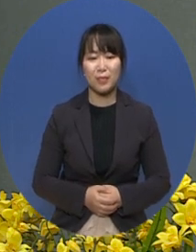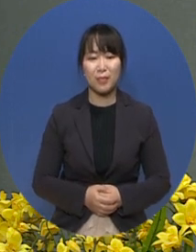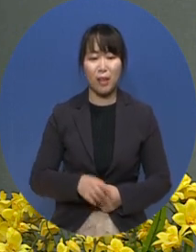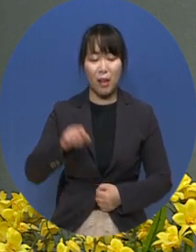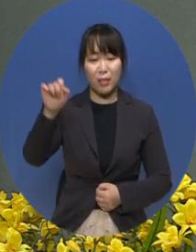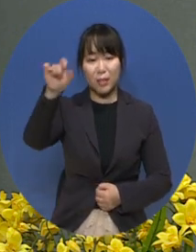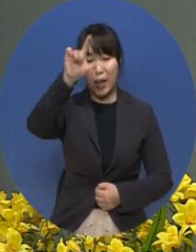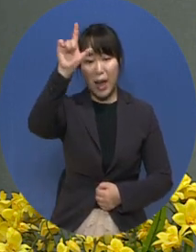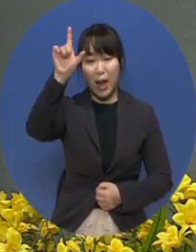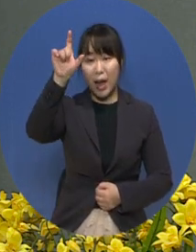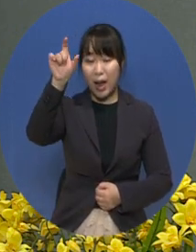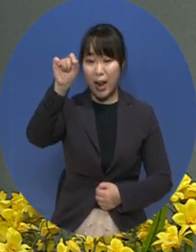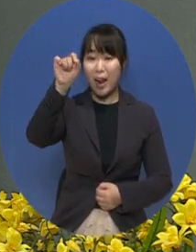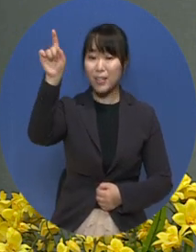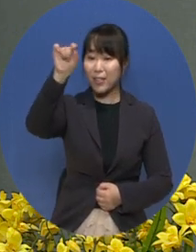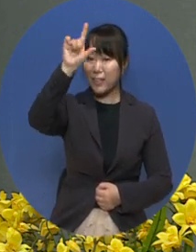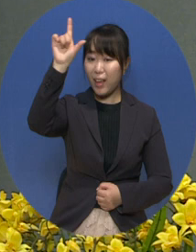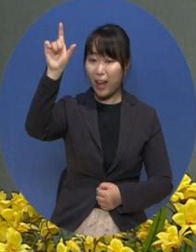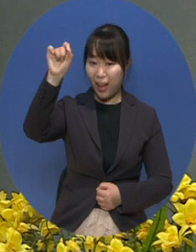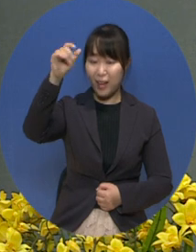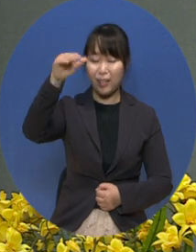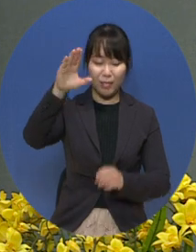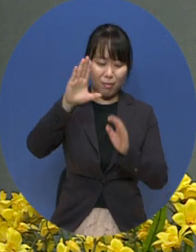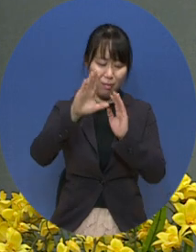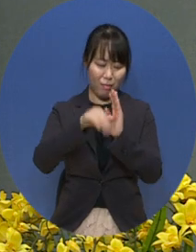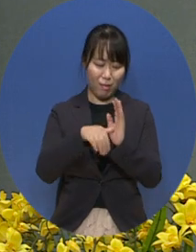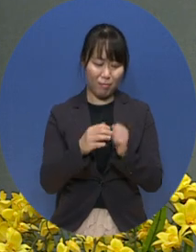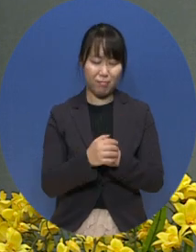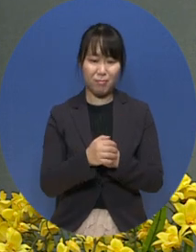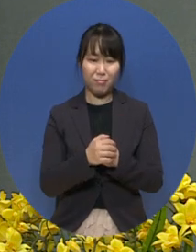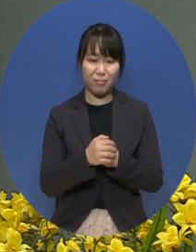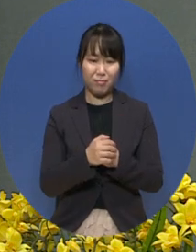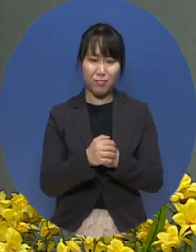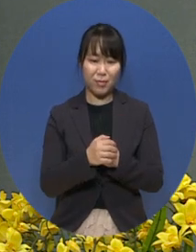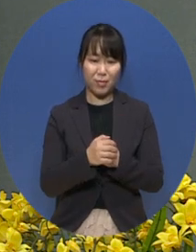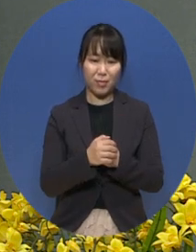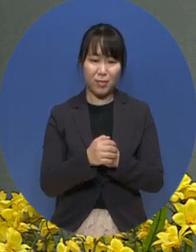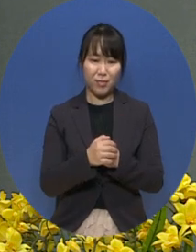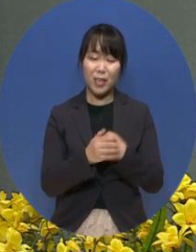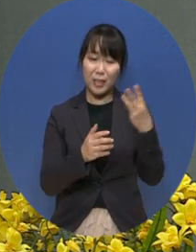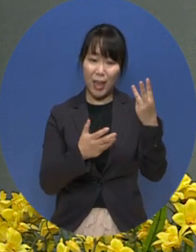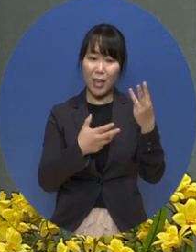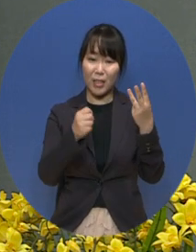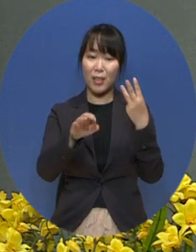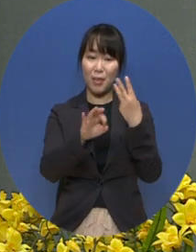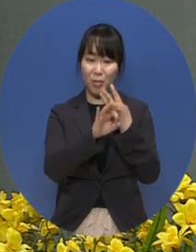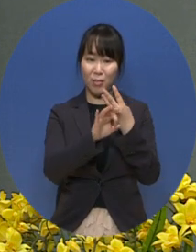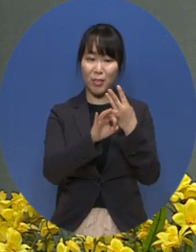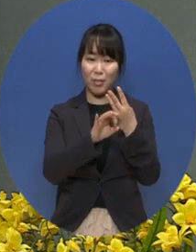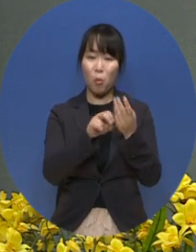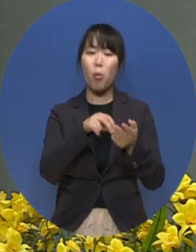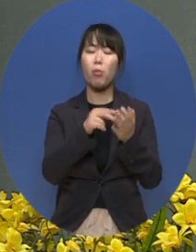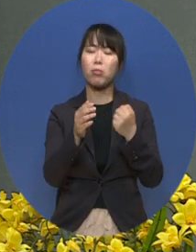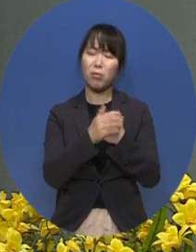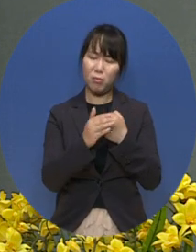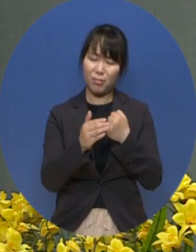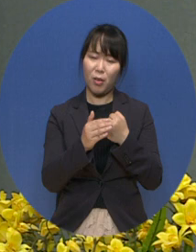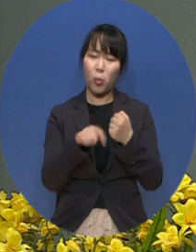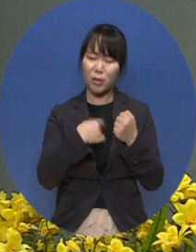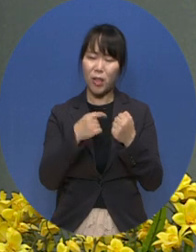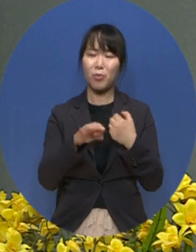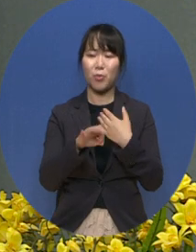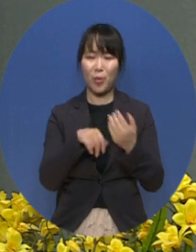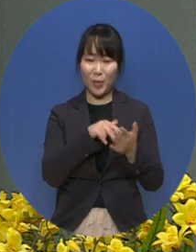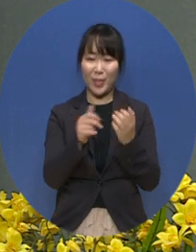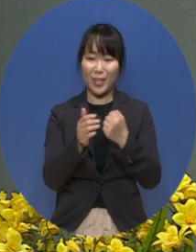이거 보러 가는데 달 가능한 예 갈 때 그 세 가지를 가지고 한다 그러면 에 혼자 가시면 어렵잖아요